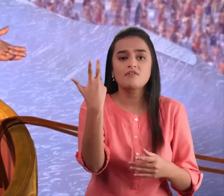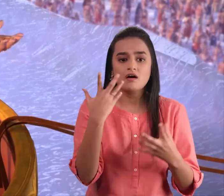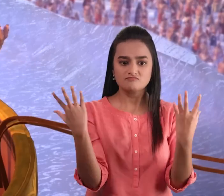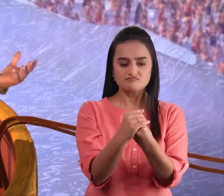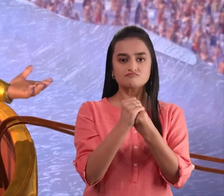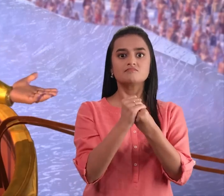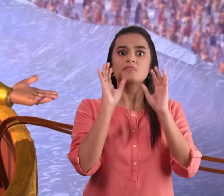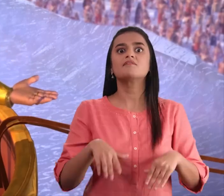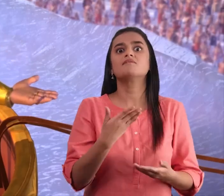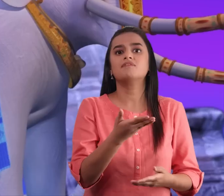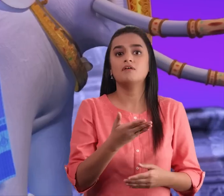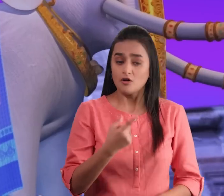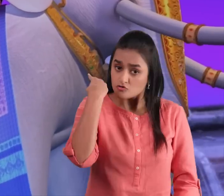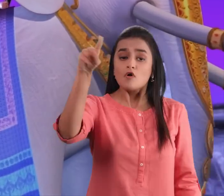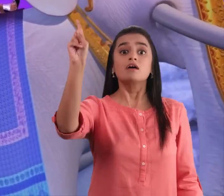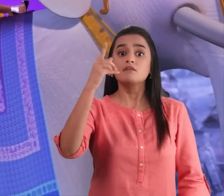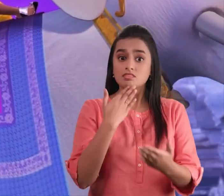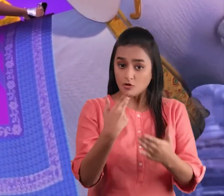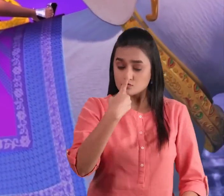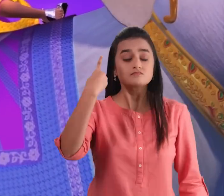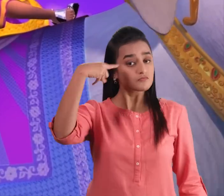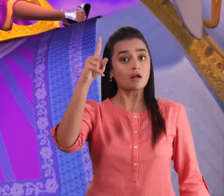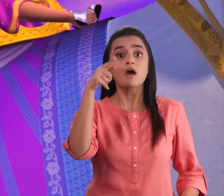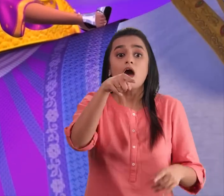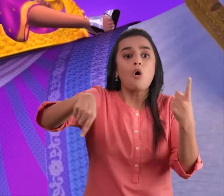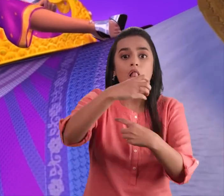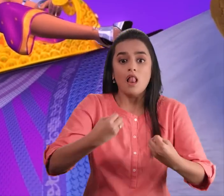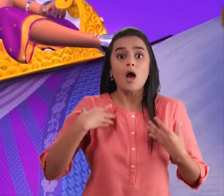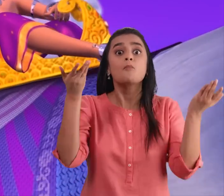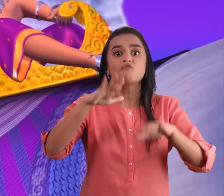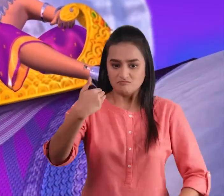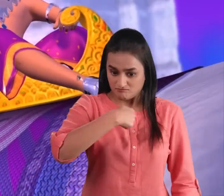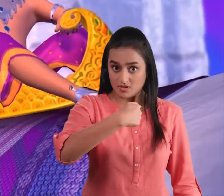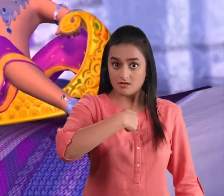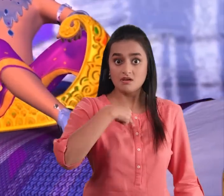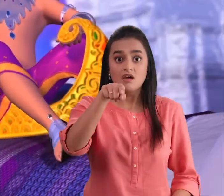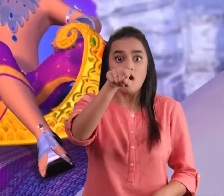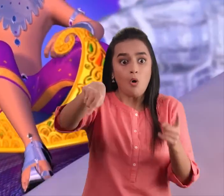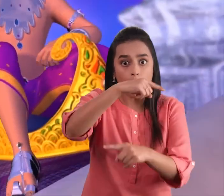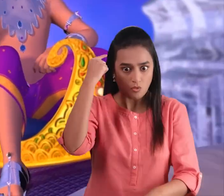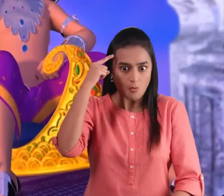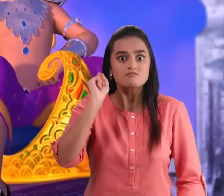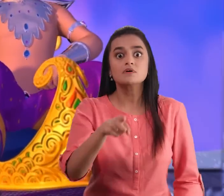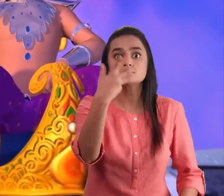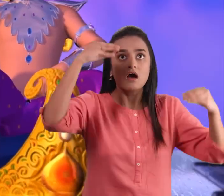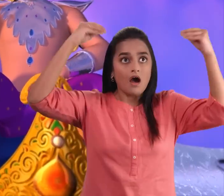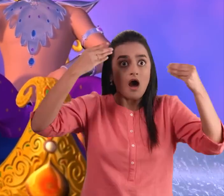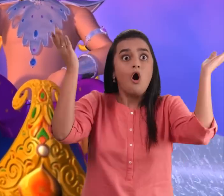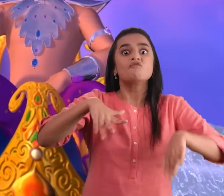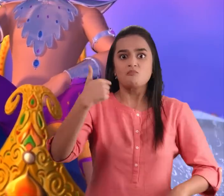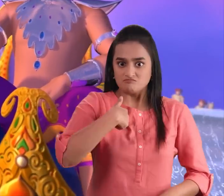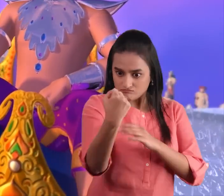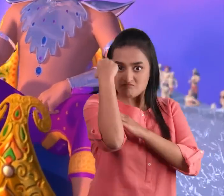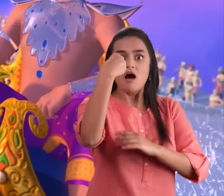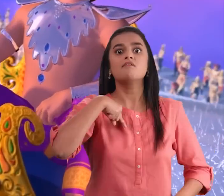सब तरफ एकत्रित हुए हैं। होना भी चाहिए। इनकी खुशहाली मेरे हाथों में है। इन्हें ज्ञात होना चाहिए कि मैं बारिश का